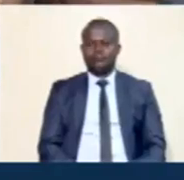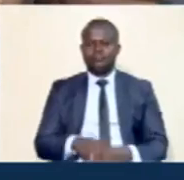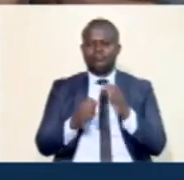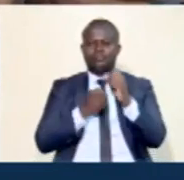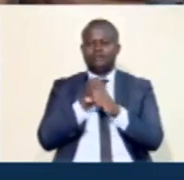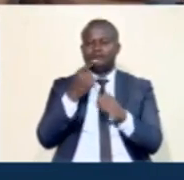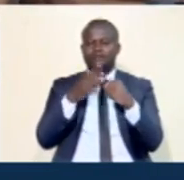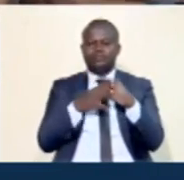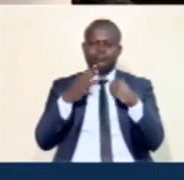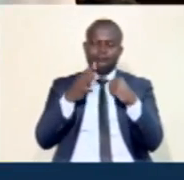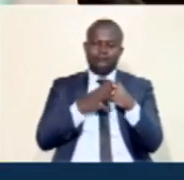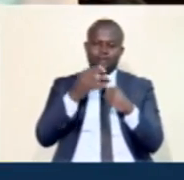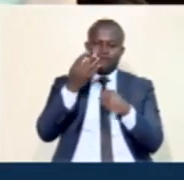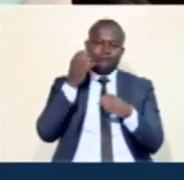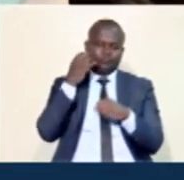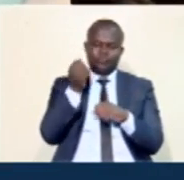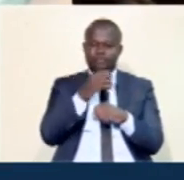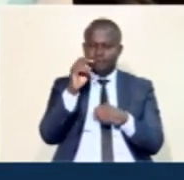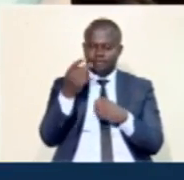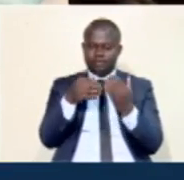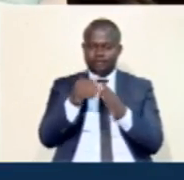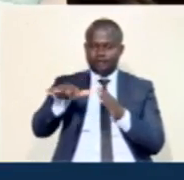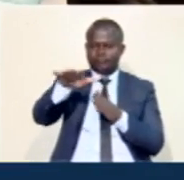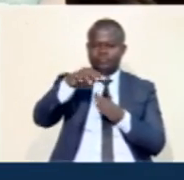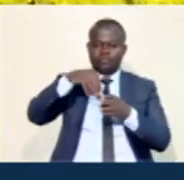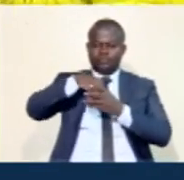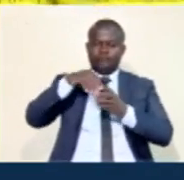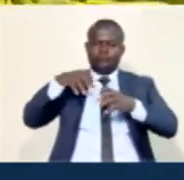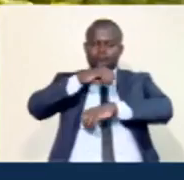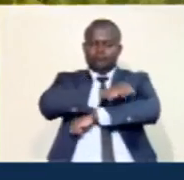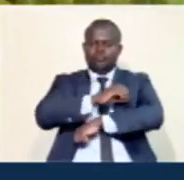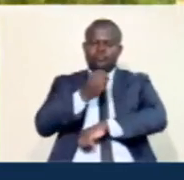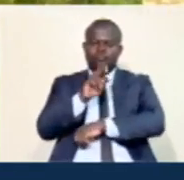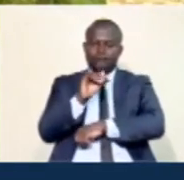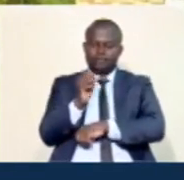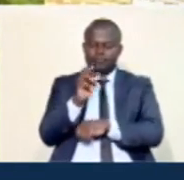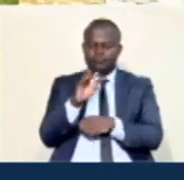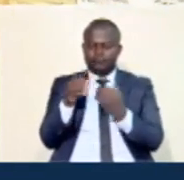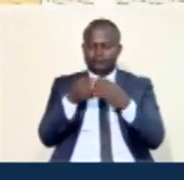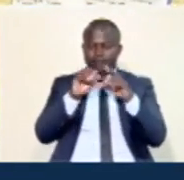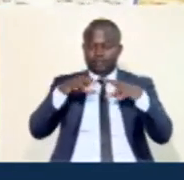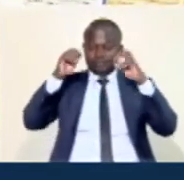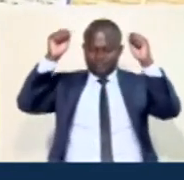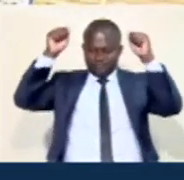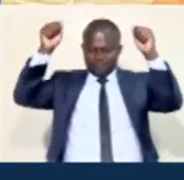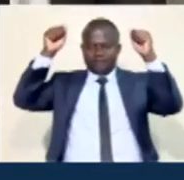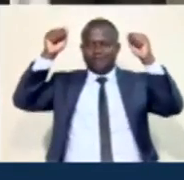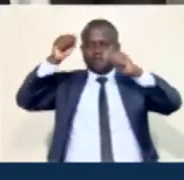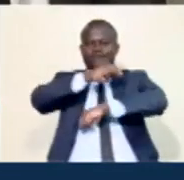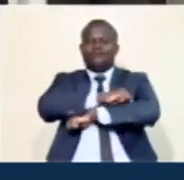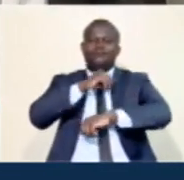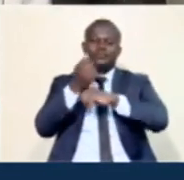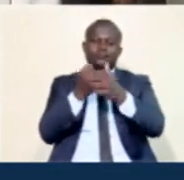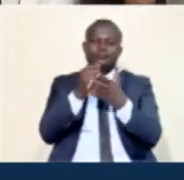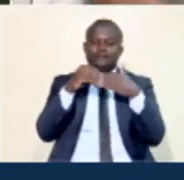Magana cyenda mirongo cyenda n'ine mu kwezi kwa kabiri kuri iki kigo cya Groupe Scolaire Marie Merci Kibeho habaye imyigaragambyo y'abanyeshuri